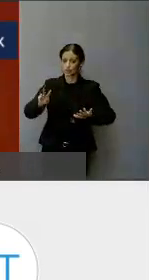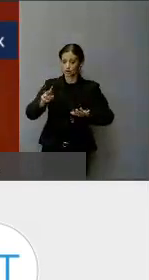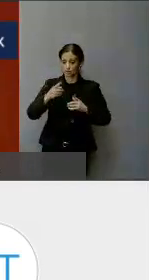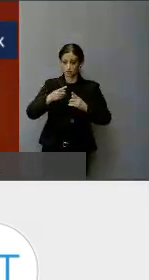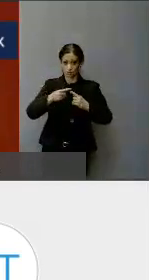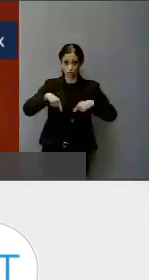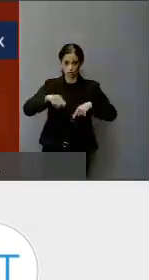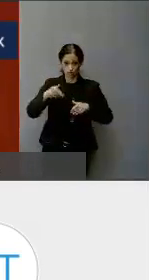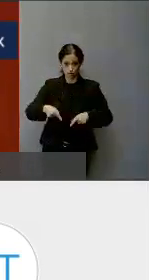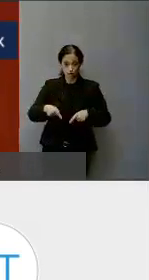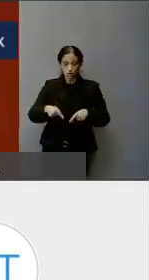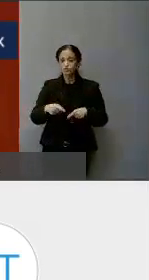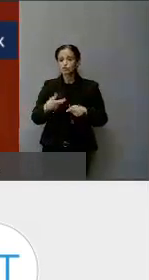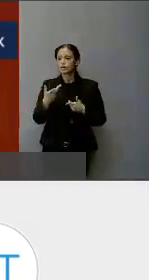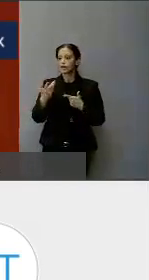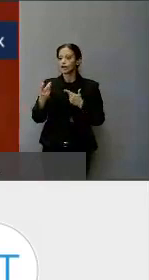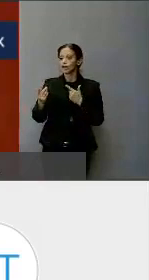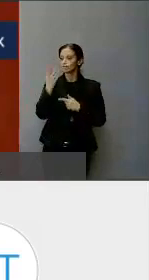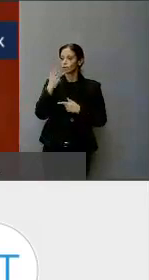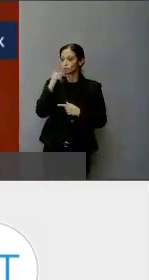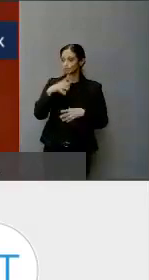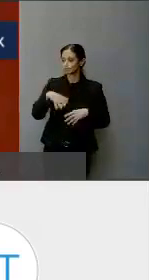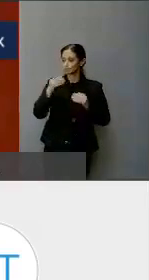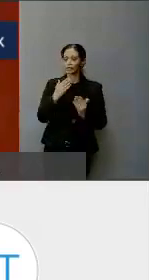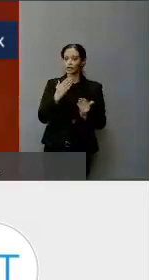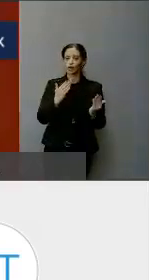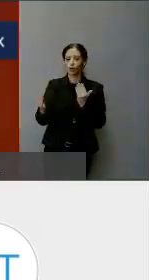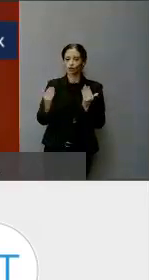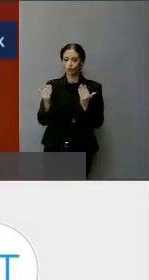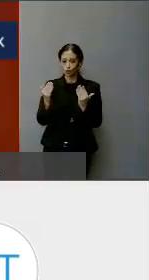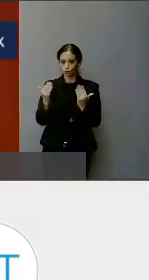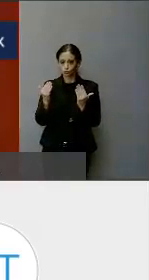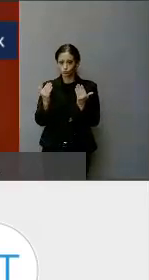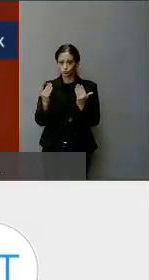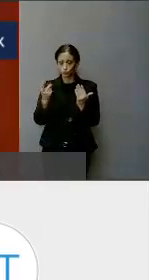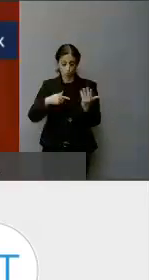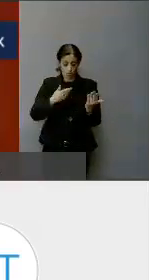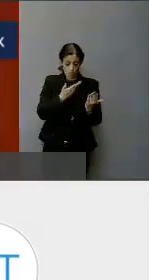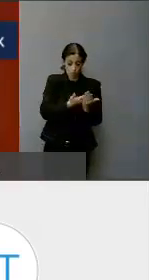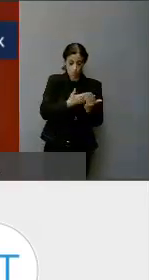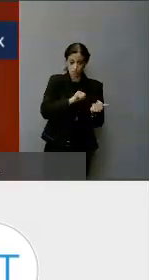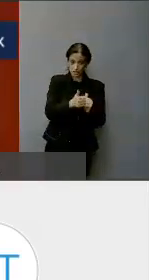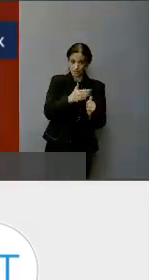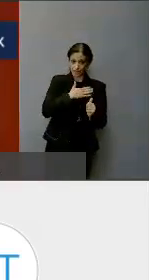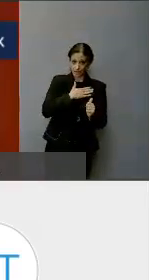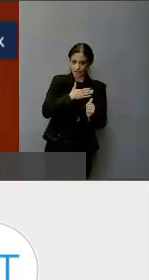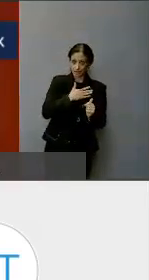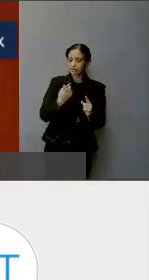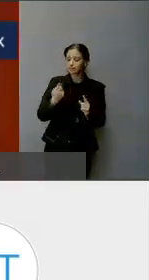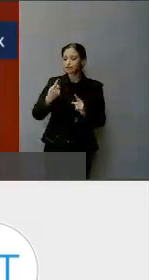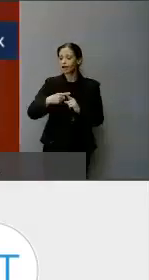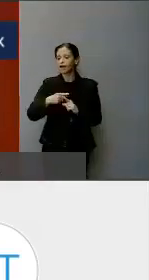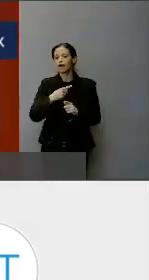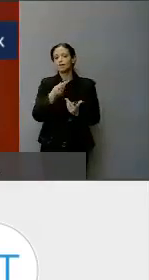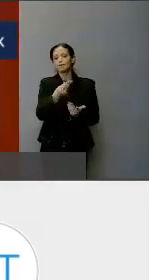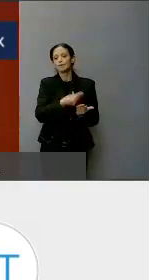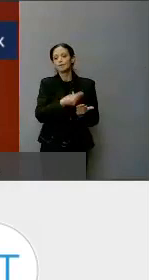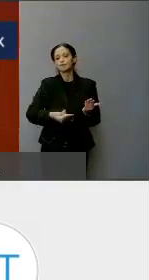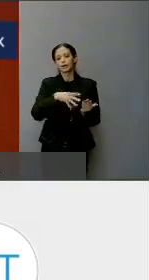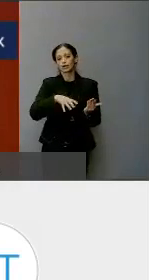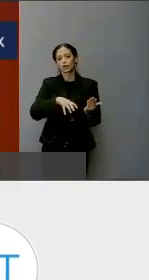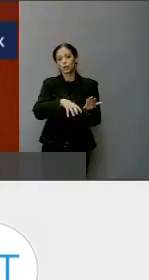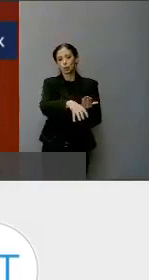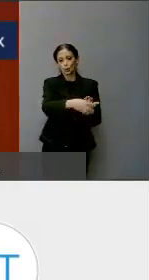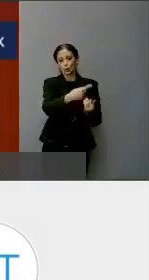tramite commissioni dove ci sia la possibilità di illustrare la nostra proposta alternativa di un piano di recupero per vesima in